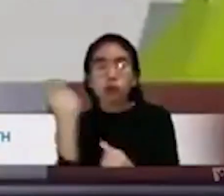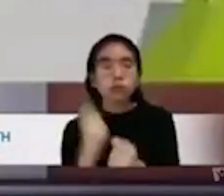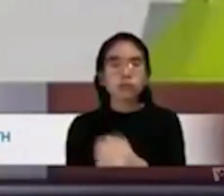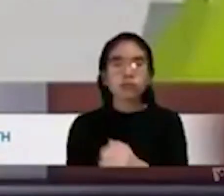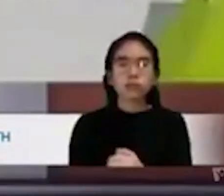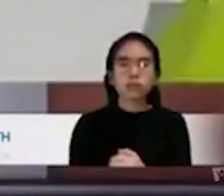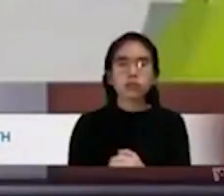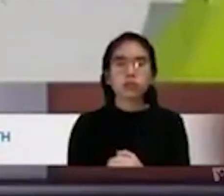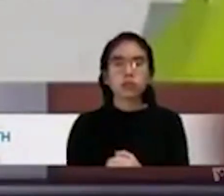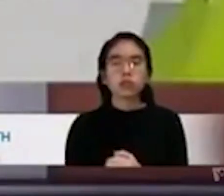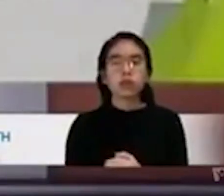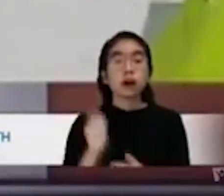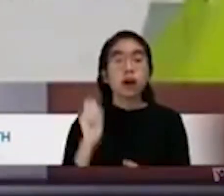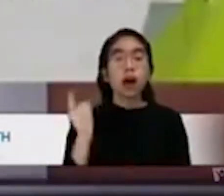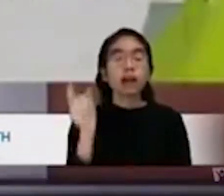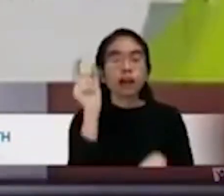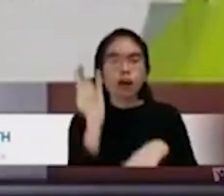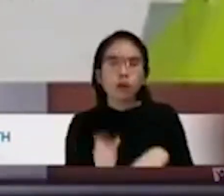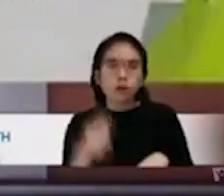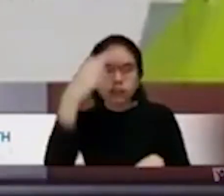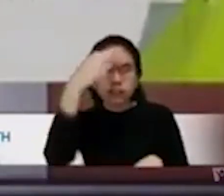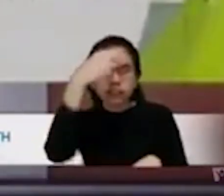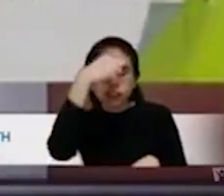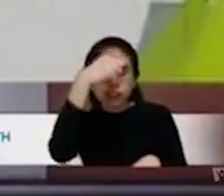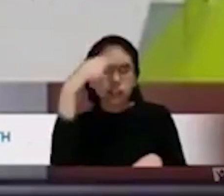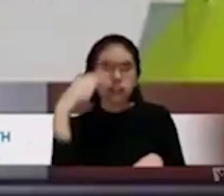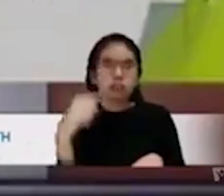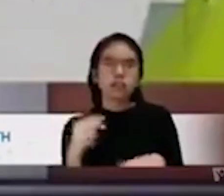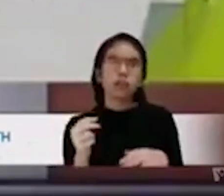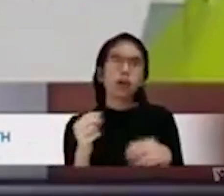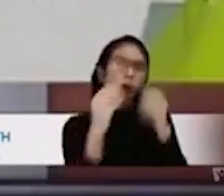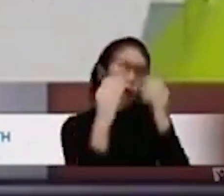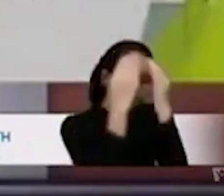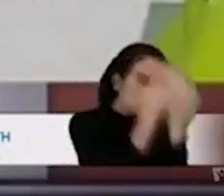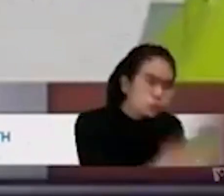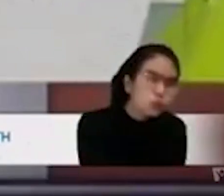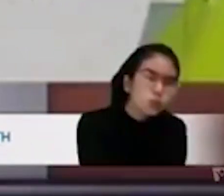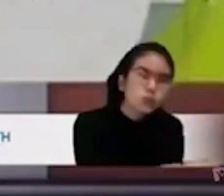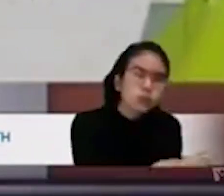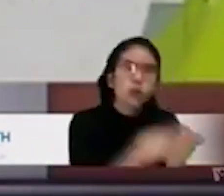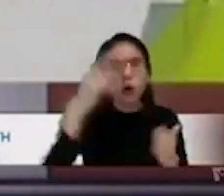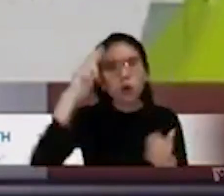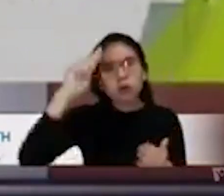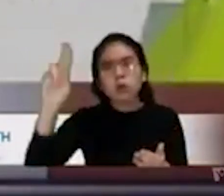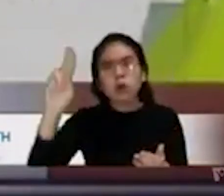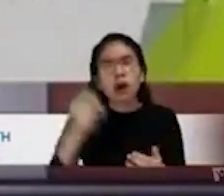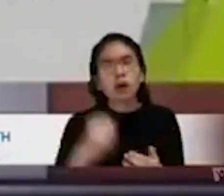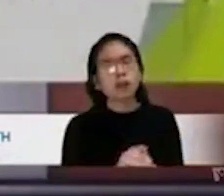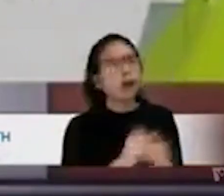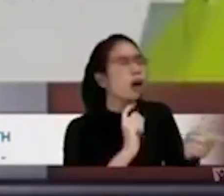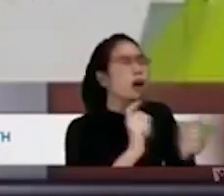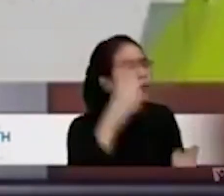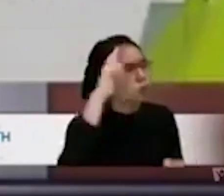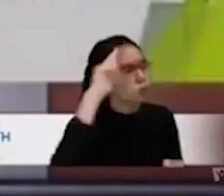dan berkata, Tuhan, jika Tuhan mau, Tuhan dapat mentahirkan aku. Lalu Yesus